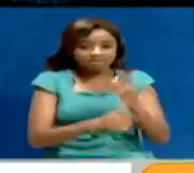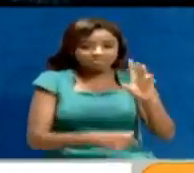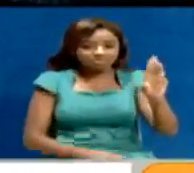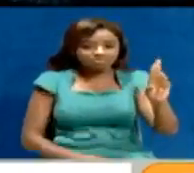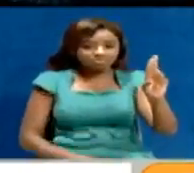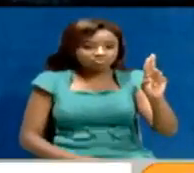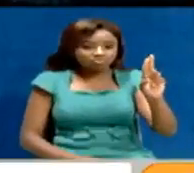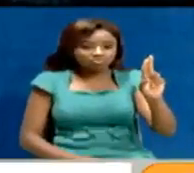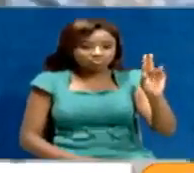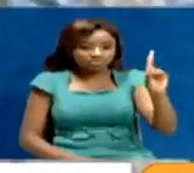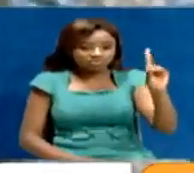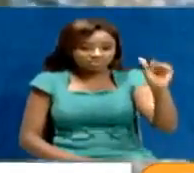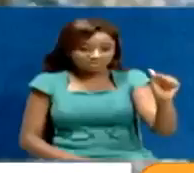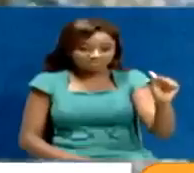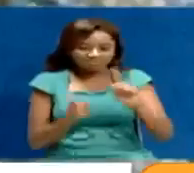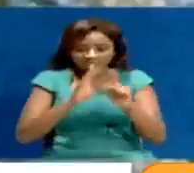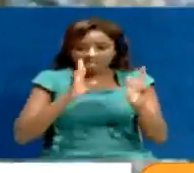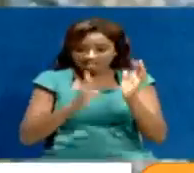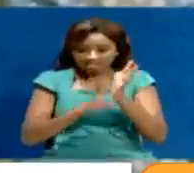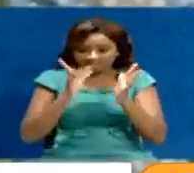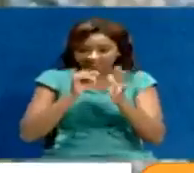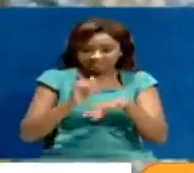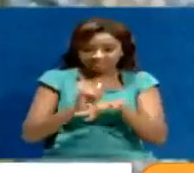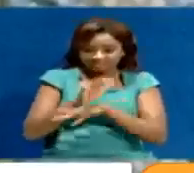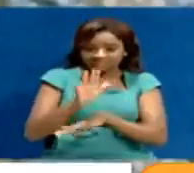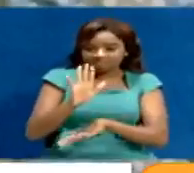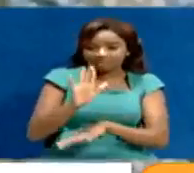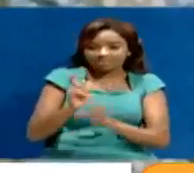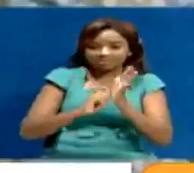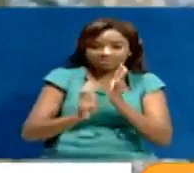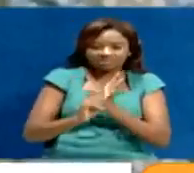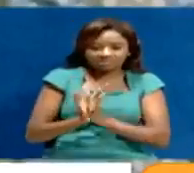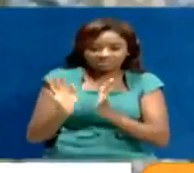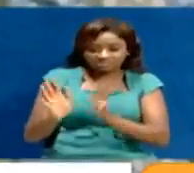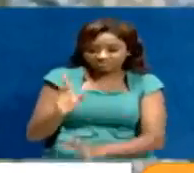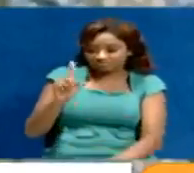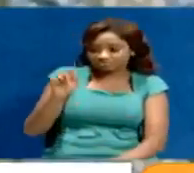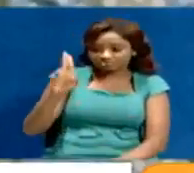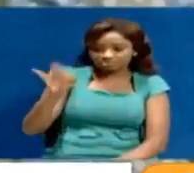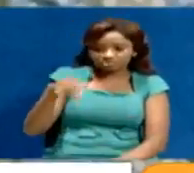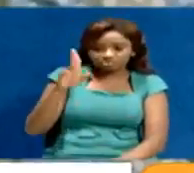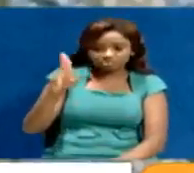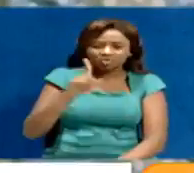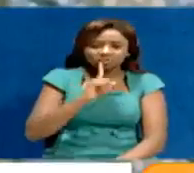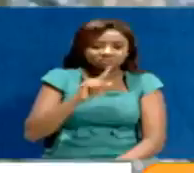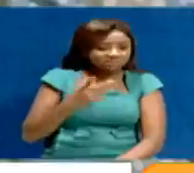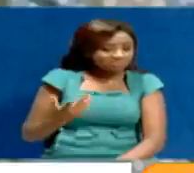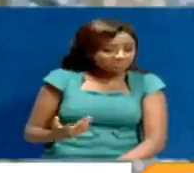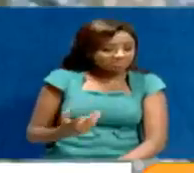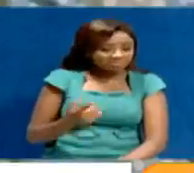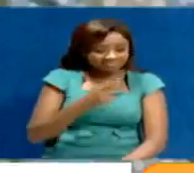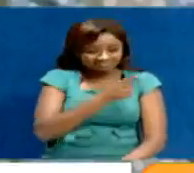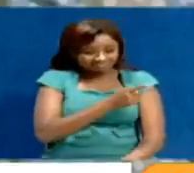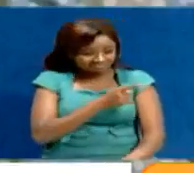UDA. Kwenye barua kwa msajili wa vyama, katibu mkuu wa Jubilee Raphael Tuju amesema malengo ya chama cha Jubilee na UDA